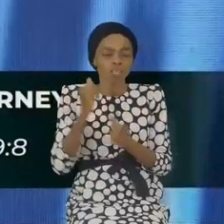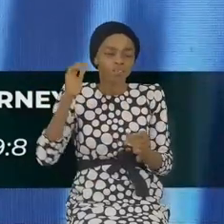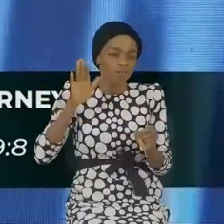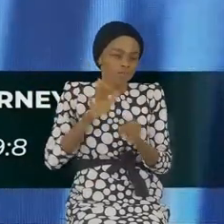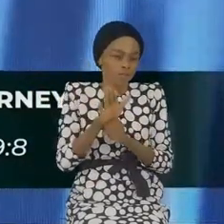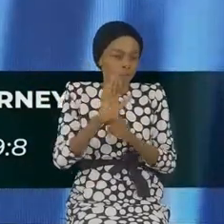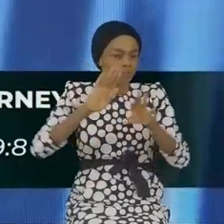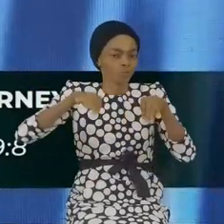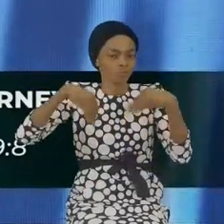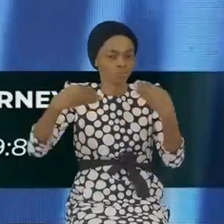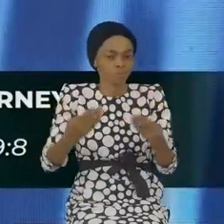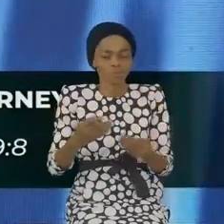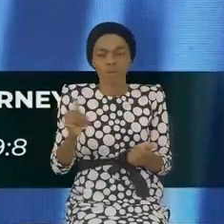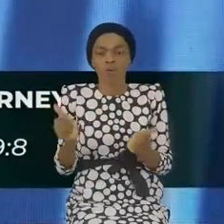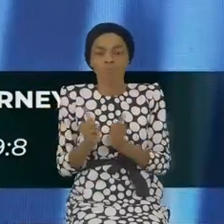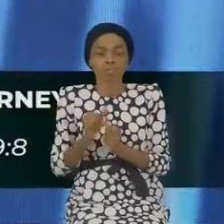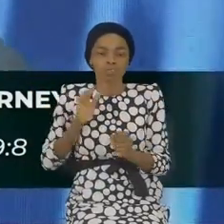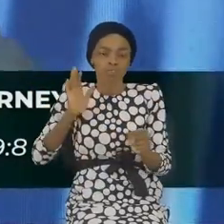et avec